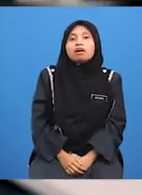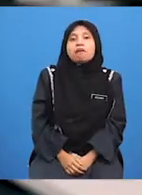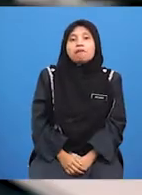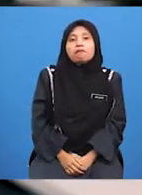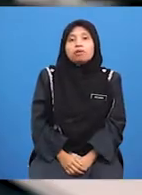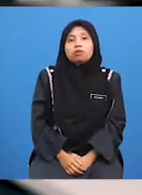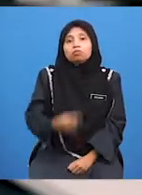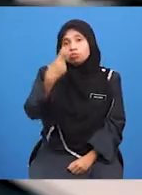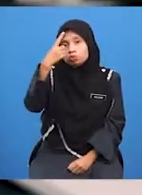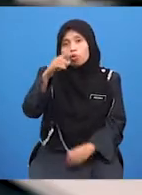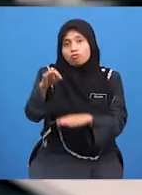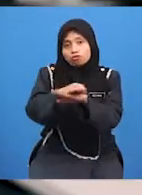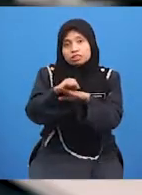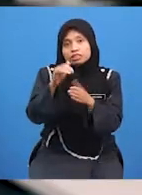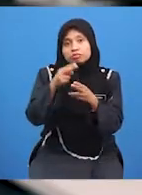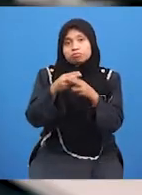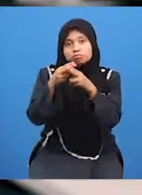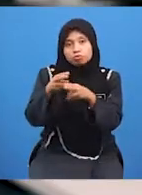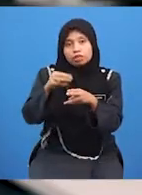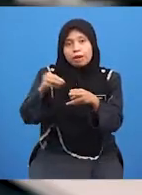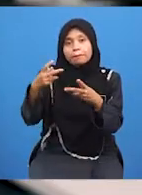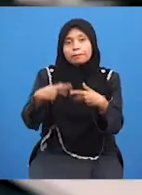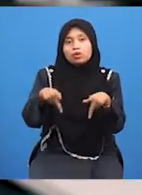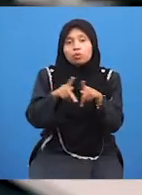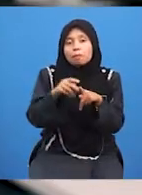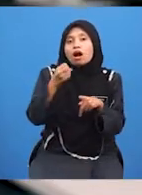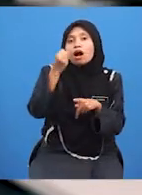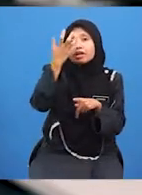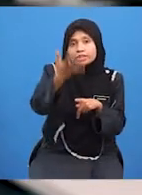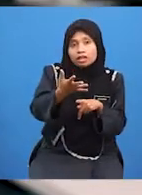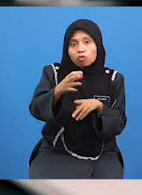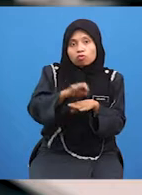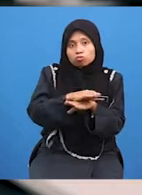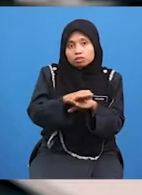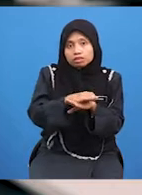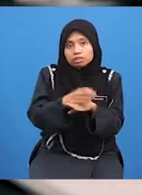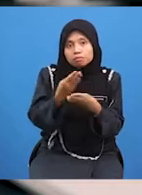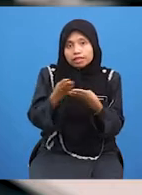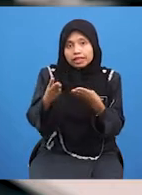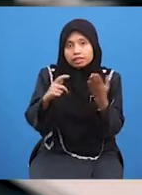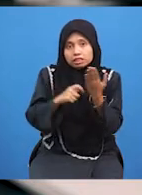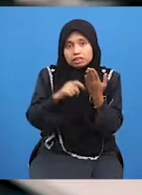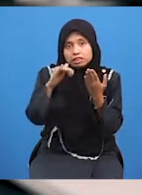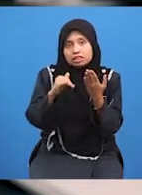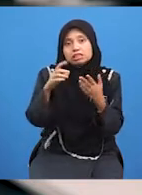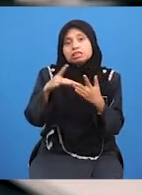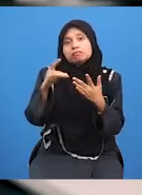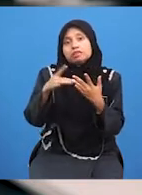Manakala, bagi fungsi pula, murid perlu menyatakan fungsi bahagian teknologi yang